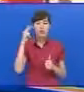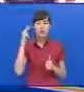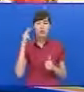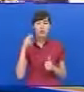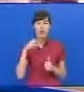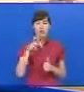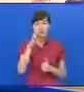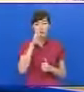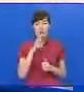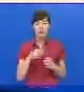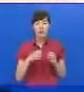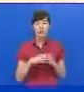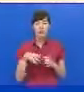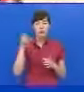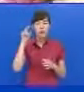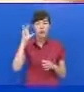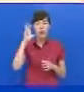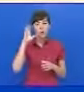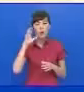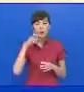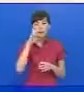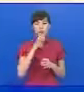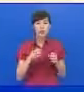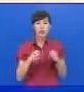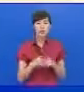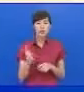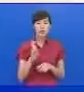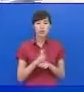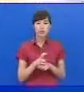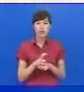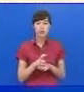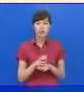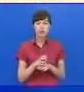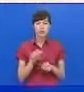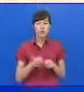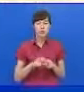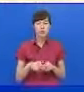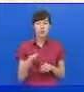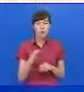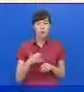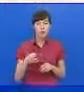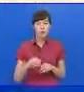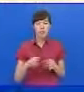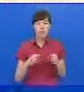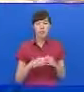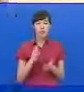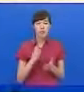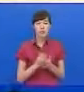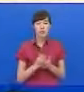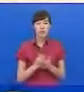келіп отыр, және Өзбекстаннан келген команда келіп отыр. Сол осы жерде облыстың командалары бар, бұл жерде